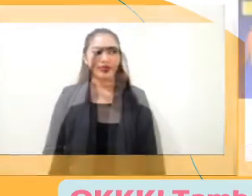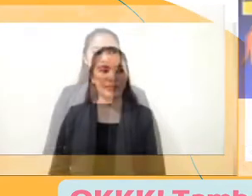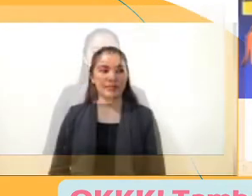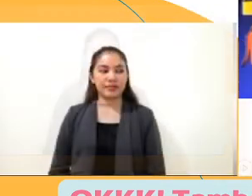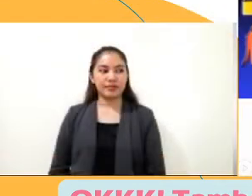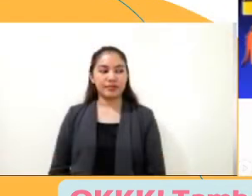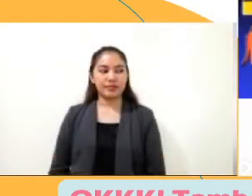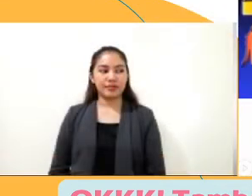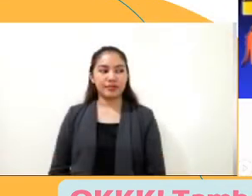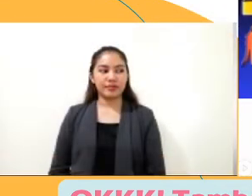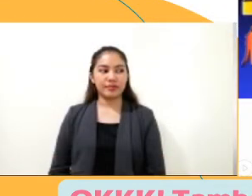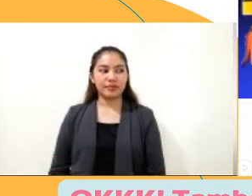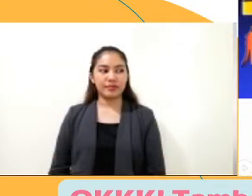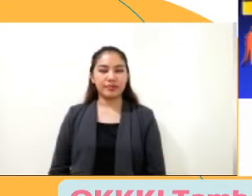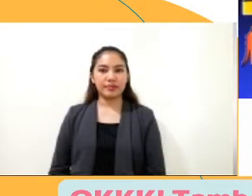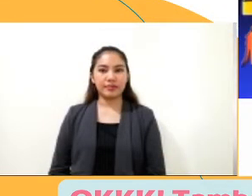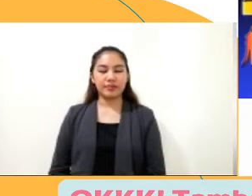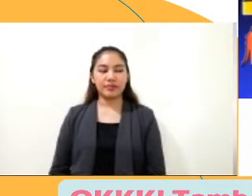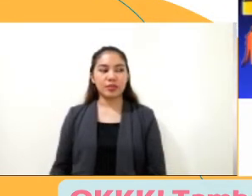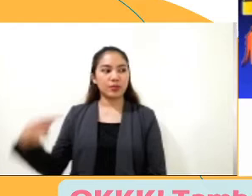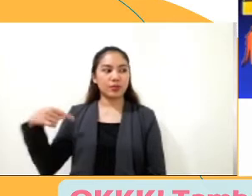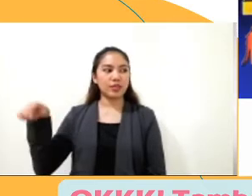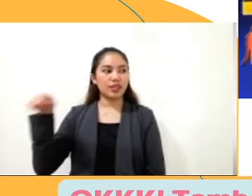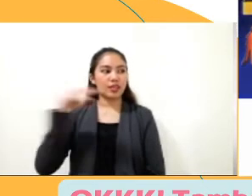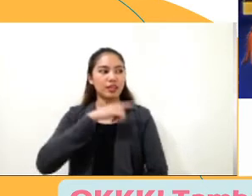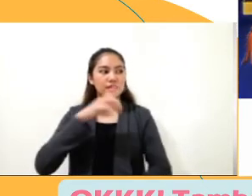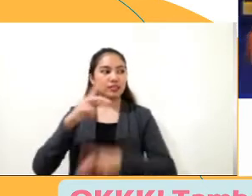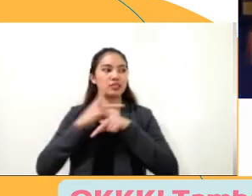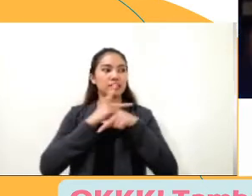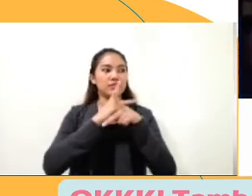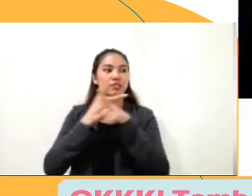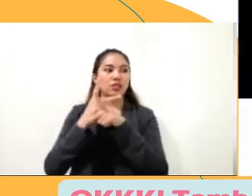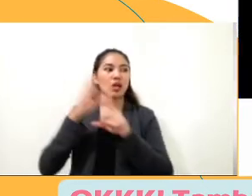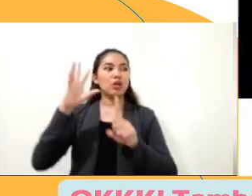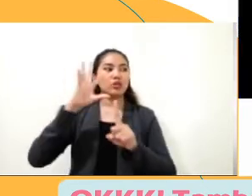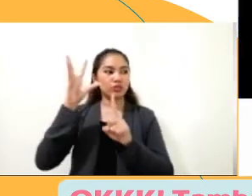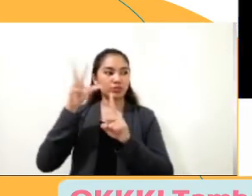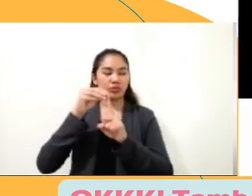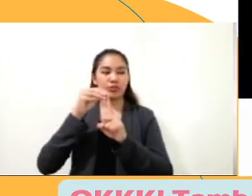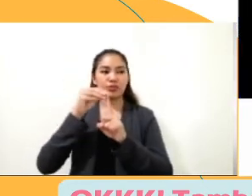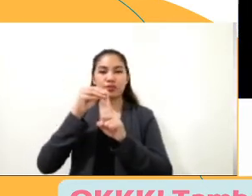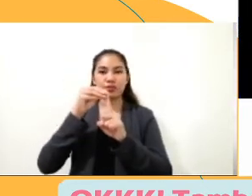Ating ingatan ang kultura.